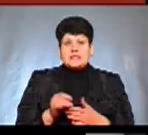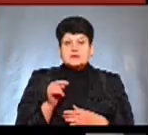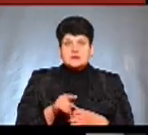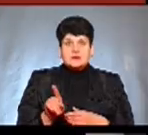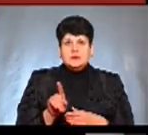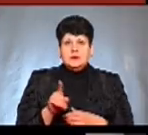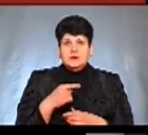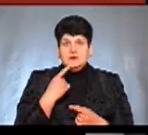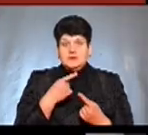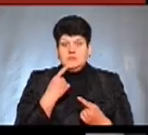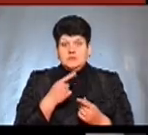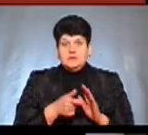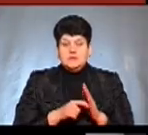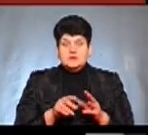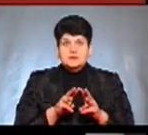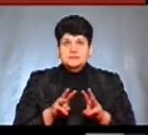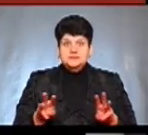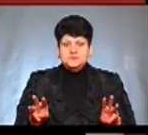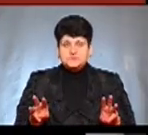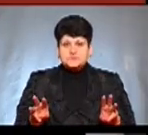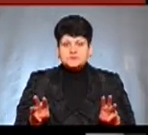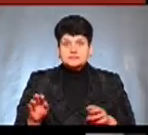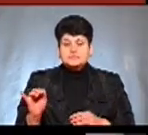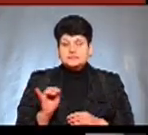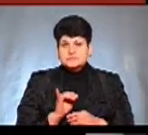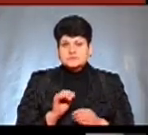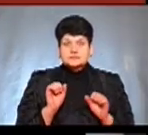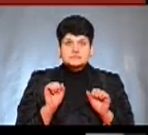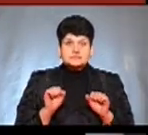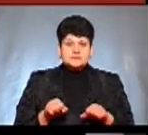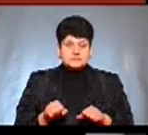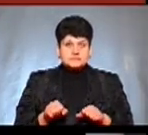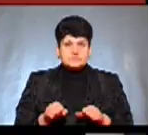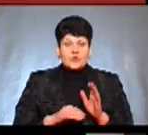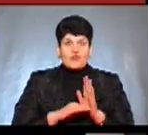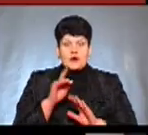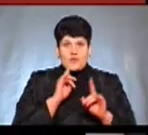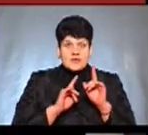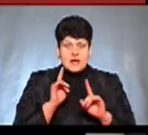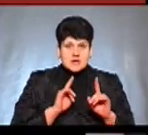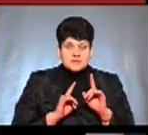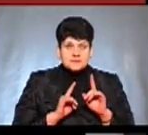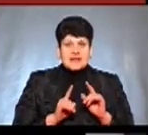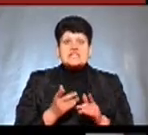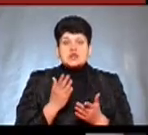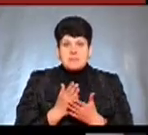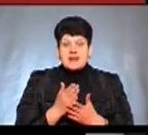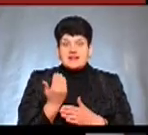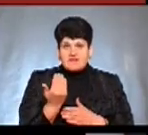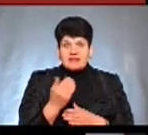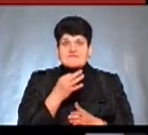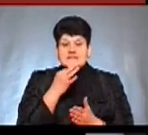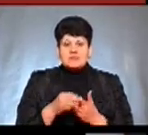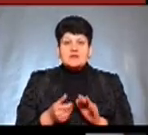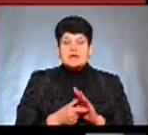що говорять в Кабміні та, ну, можливо, у Верховній Раді. Чи мали ви відповіді від